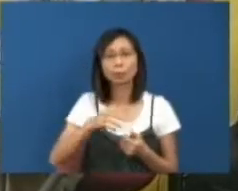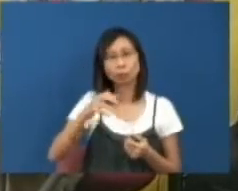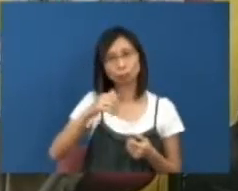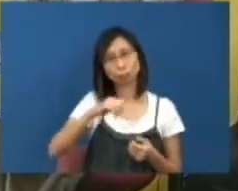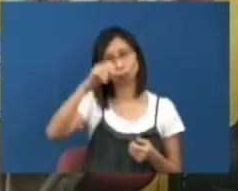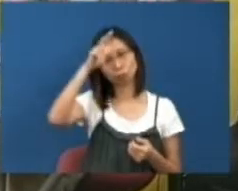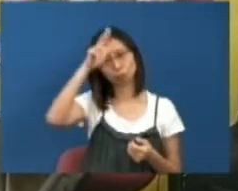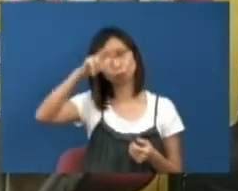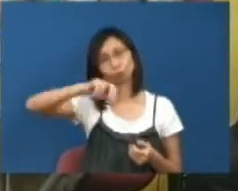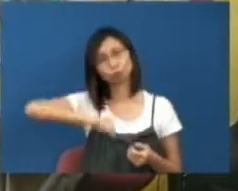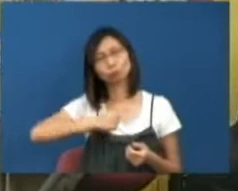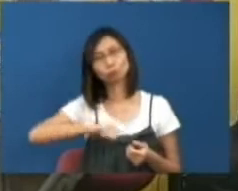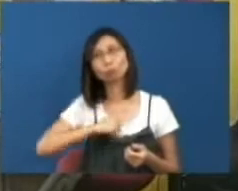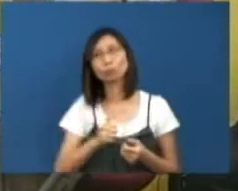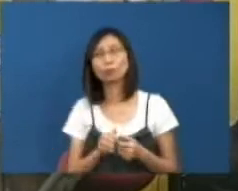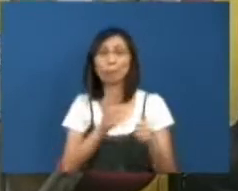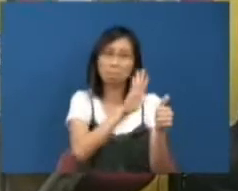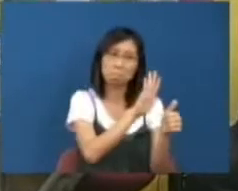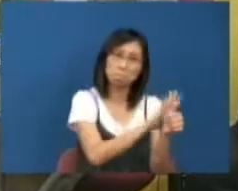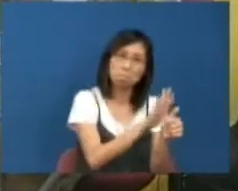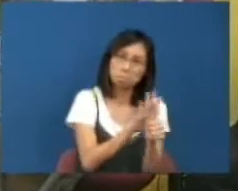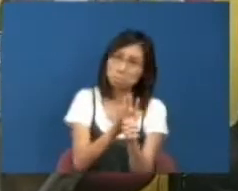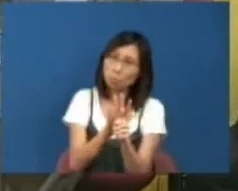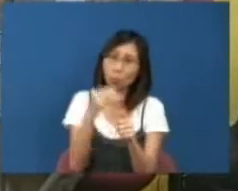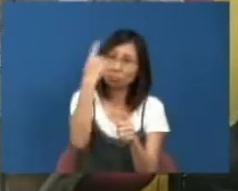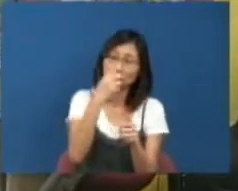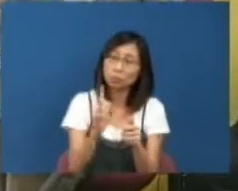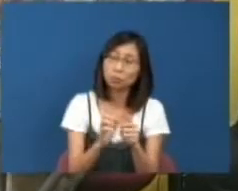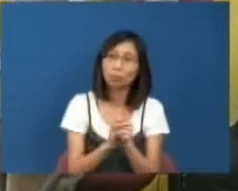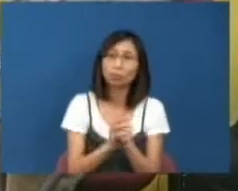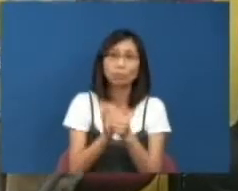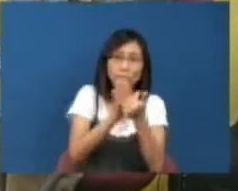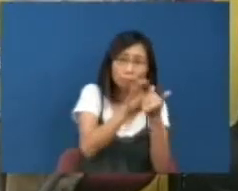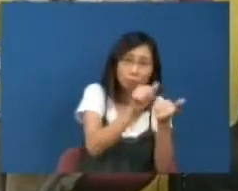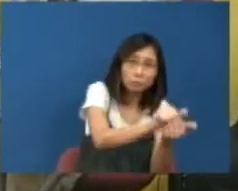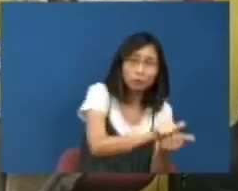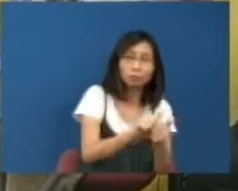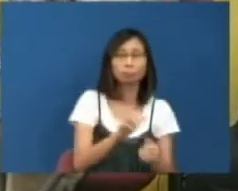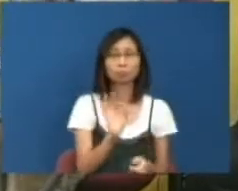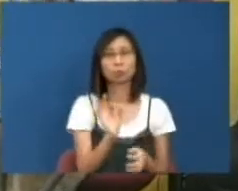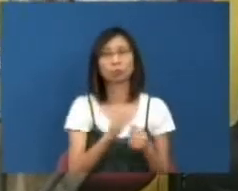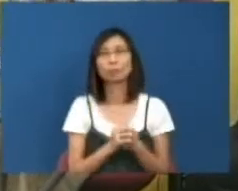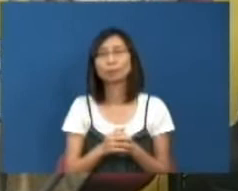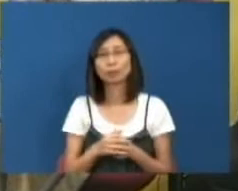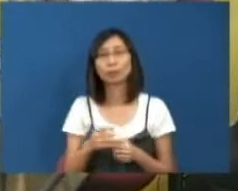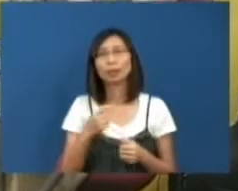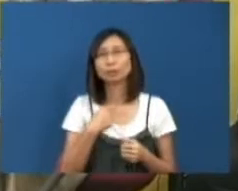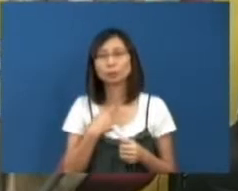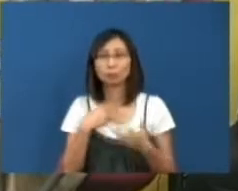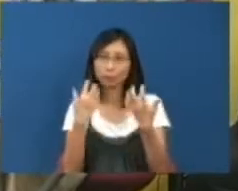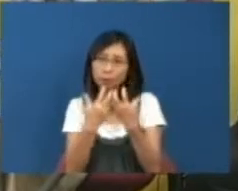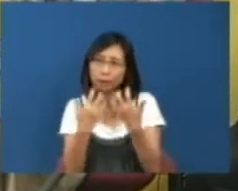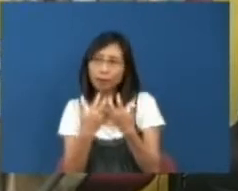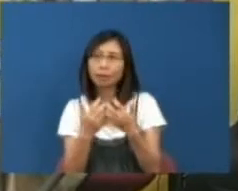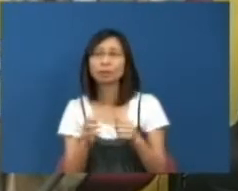一方面偏袒 啊咁。咁啊 ，green audit 咯， 咁所以咧就要即係做一個咧量化嘅